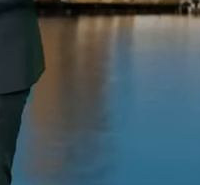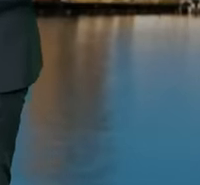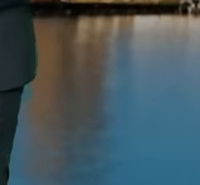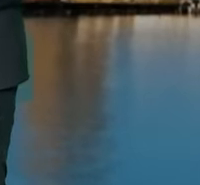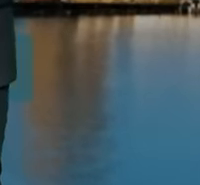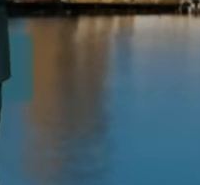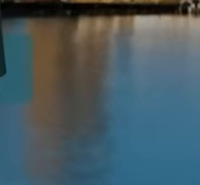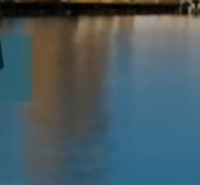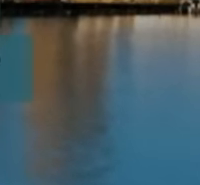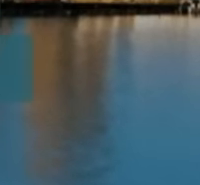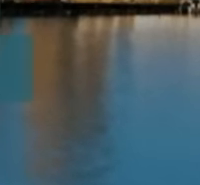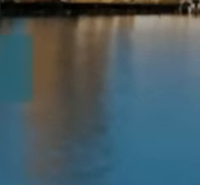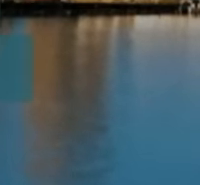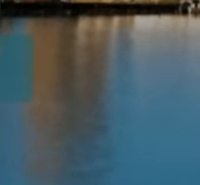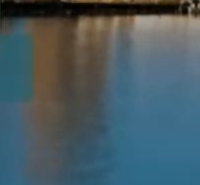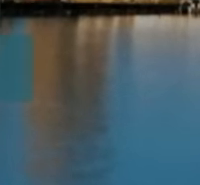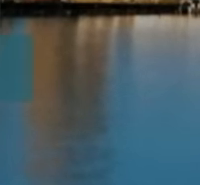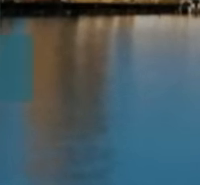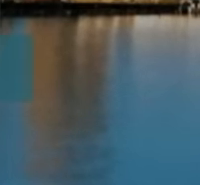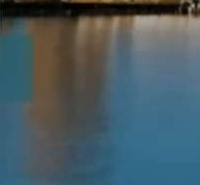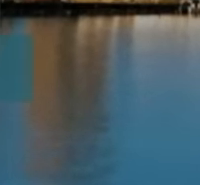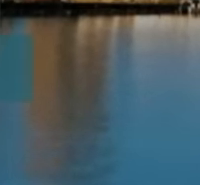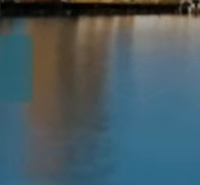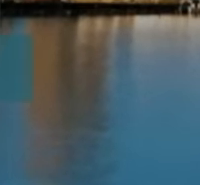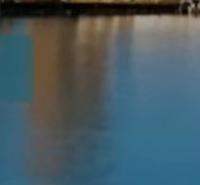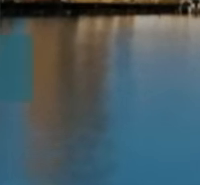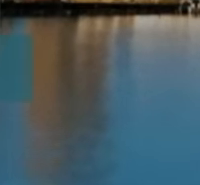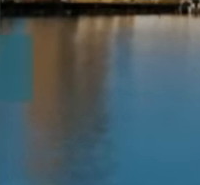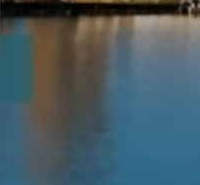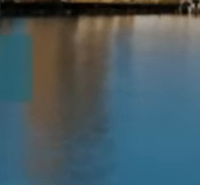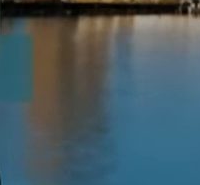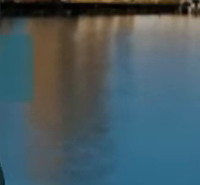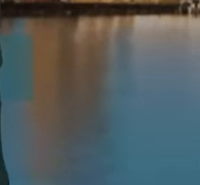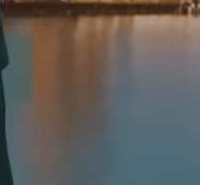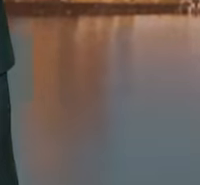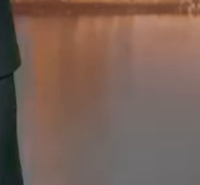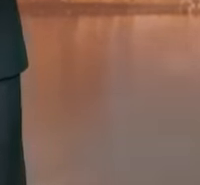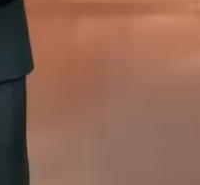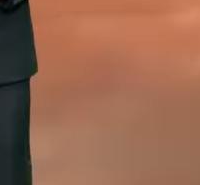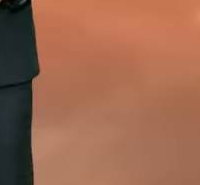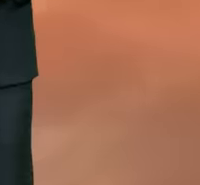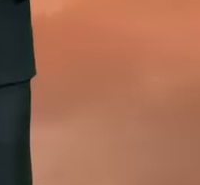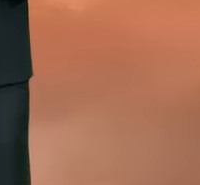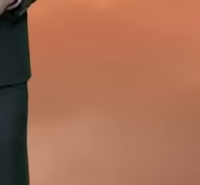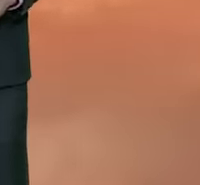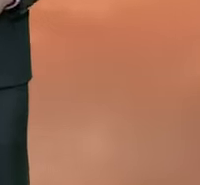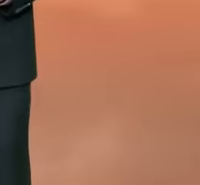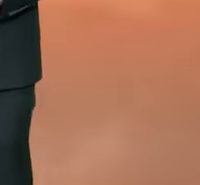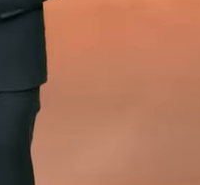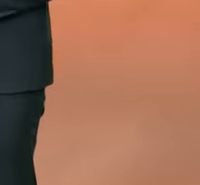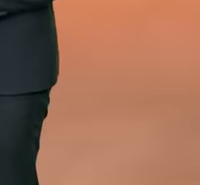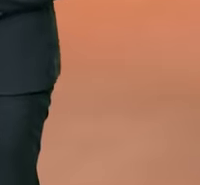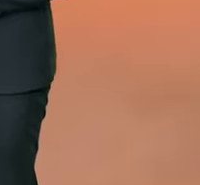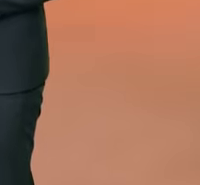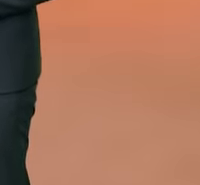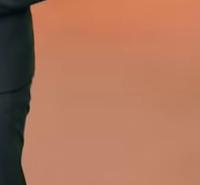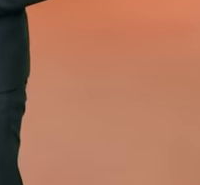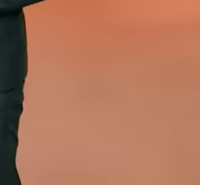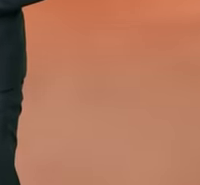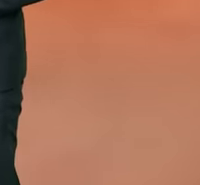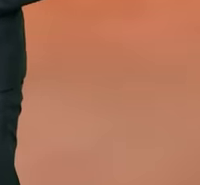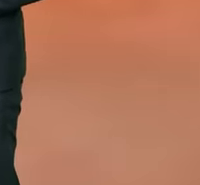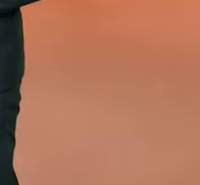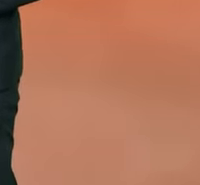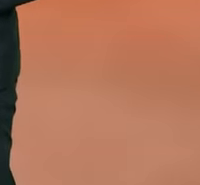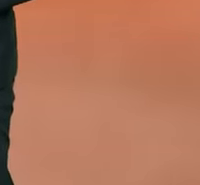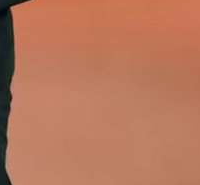pagsapit ng gabi. Sa rainfall at sa forecast po ng pag-asa, aabot sa 41 degrees Celsius ang pinakamataas na heat index o yung